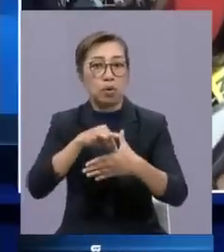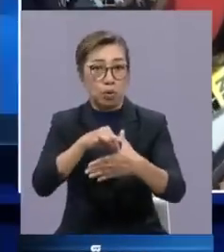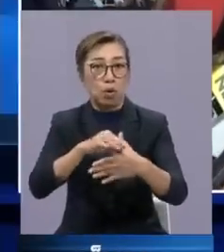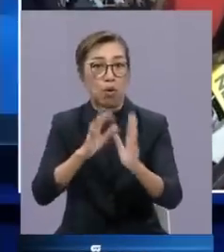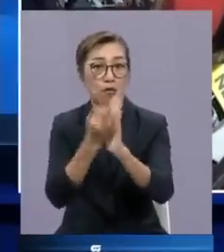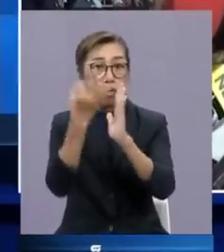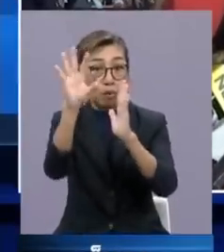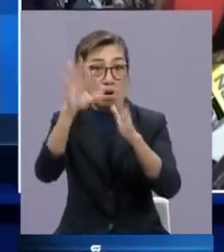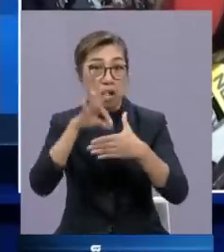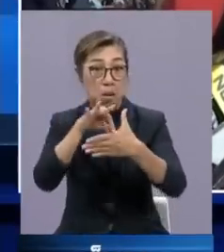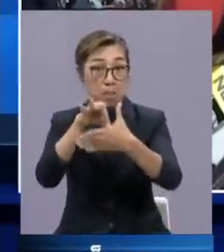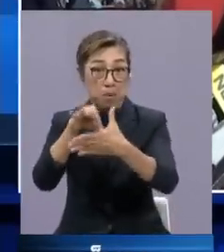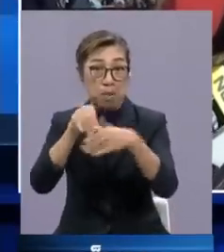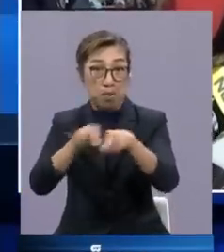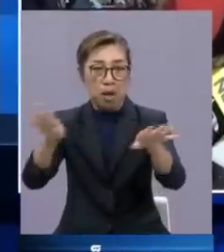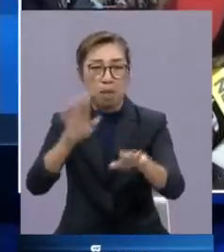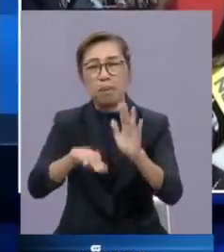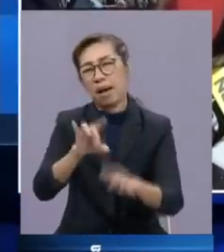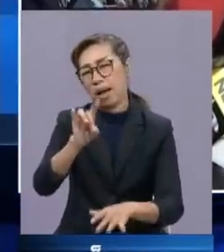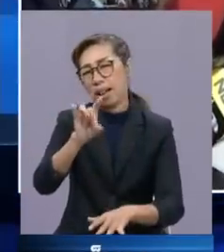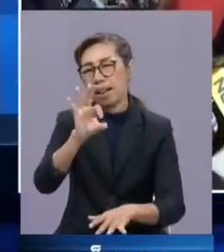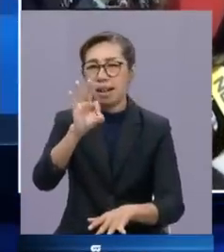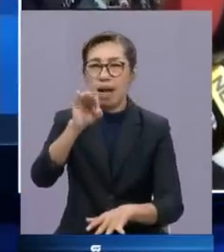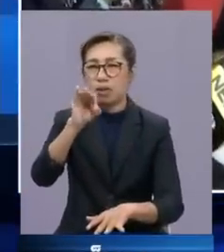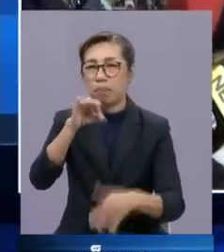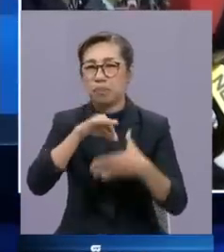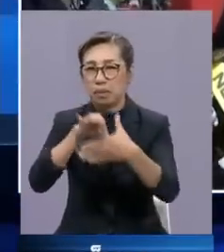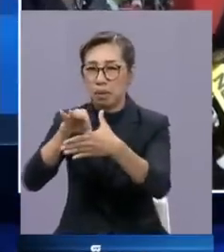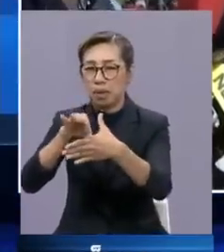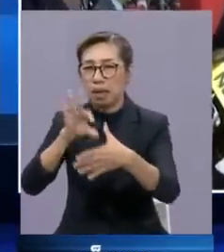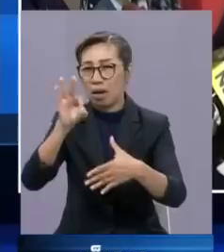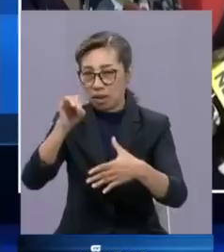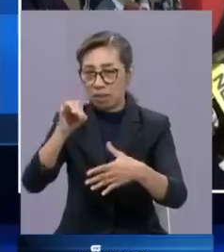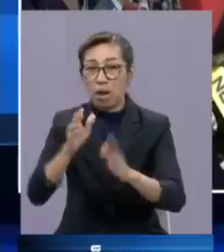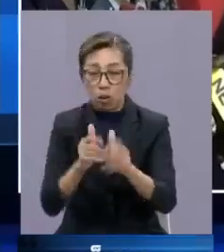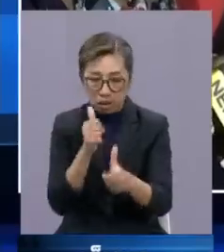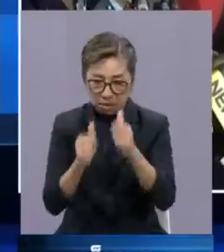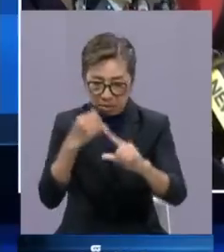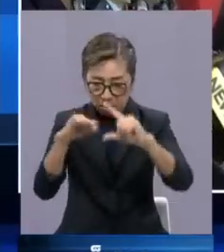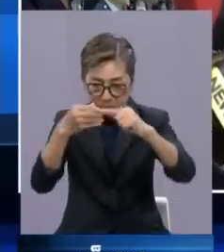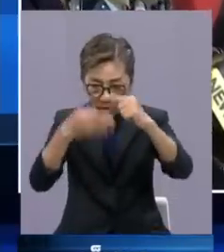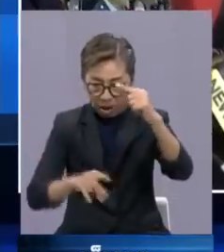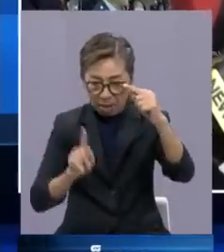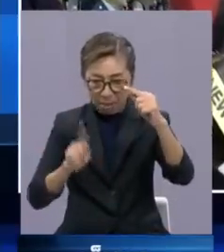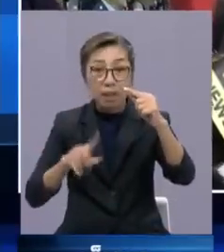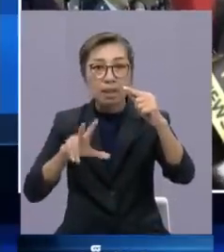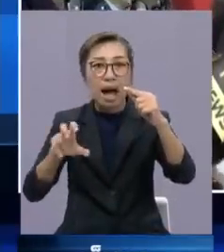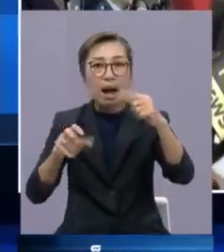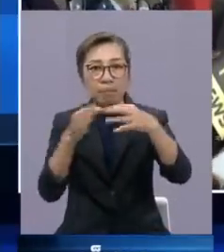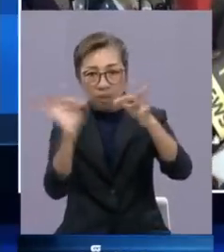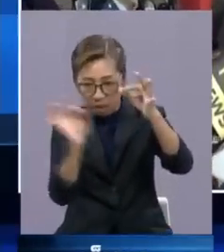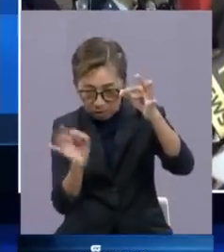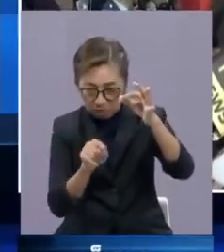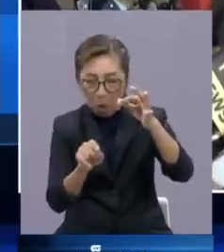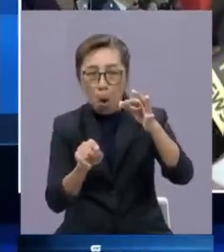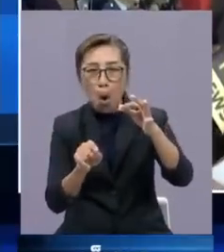ร์ที่ผมเช็คเมื่อเช้านะแชร์ประมาณไม่ถึง100อ่ะประมาณ90คอมเมนต์ก็อยู่ที่ประมาณ 1,300 แต่ว่าเนื้อหาในคอมเมนต์เนี่ยโอ้ไม่ค่อยทางบวกเท่